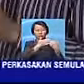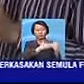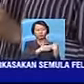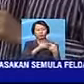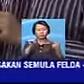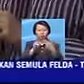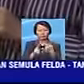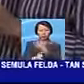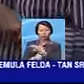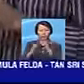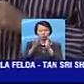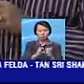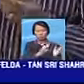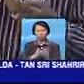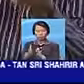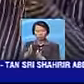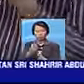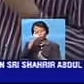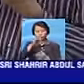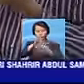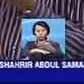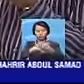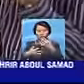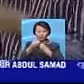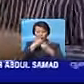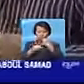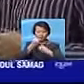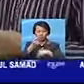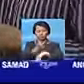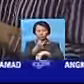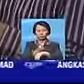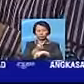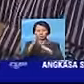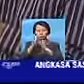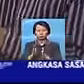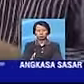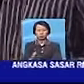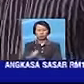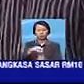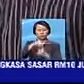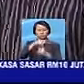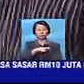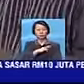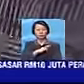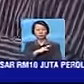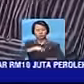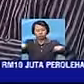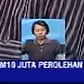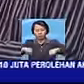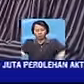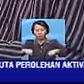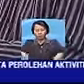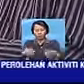pula kepada pihak penyelar Rasdun untuk mengatur jadual petugas-petugas khususnya sukarelawan memasak.